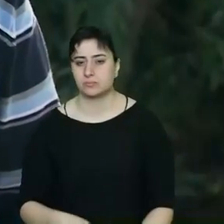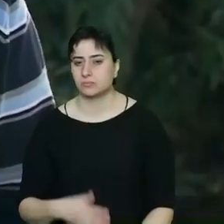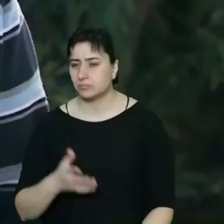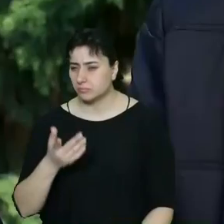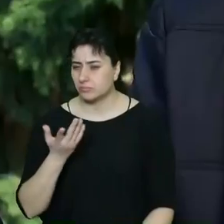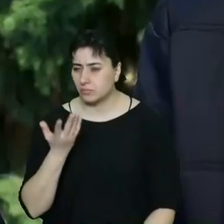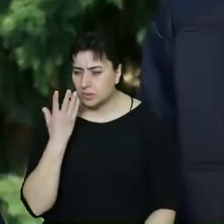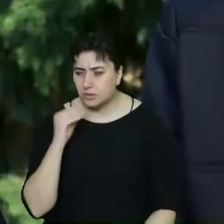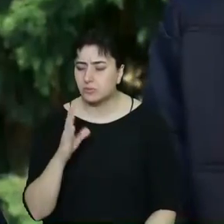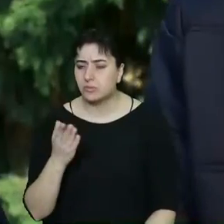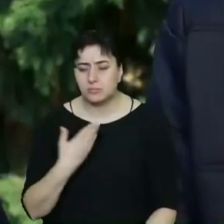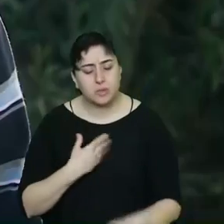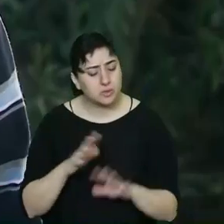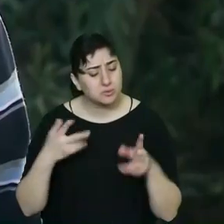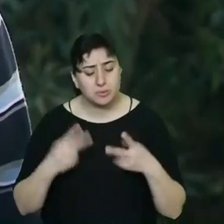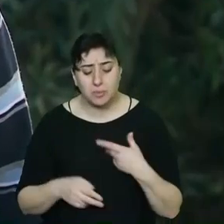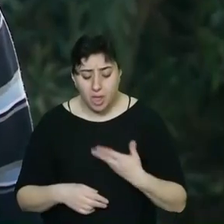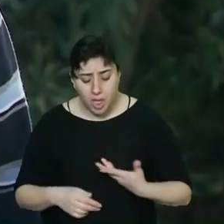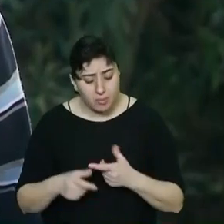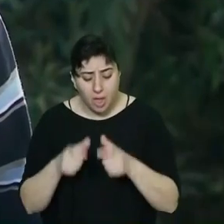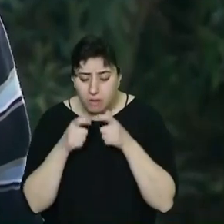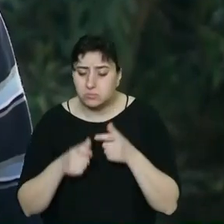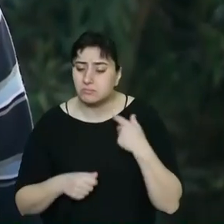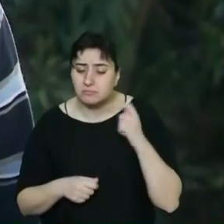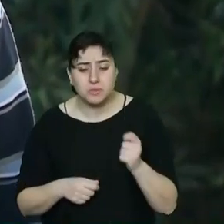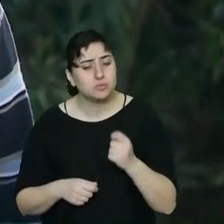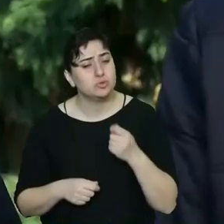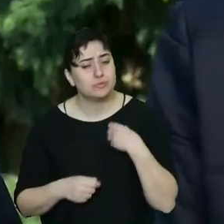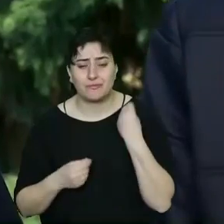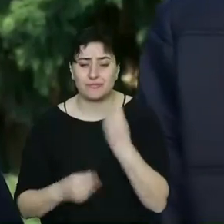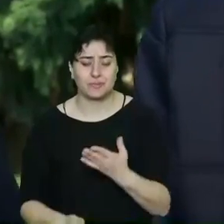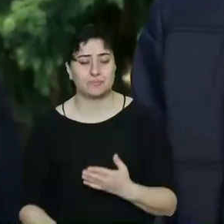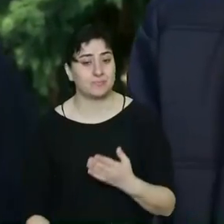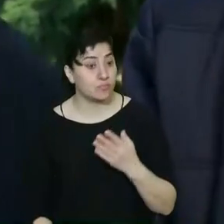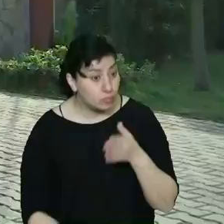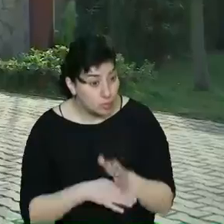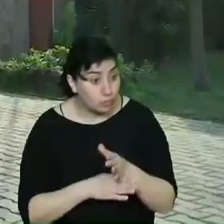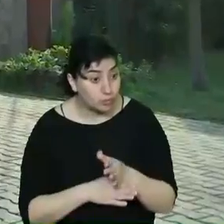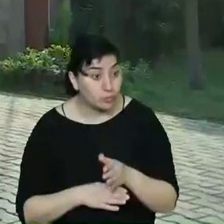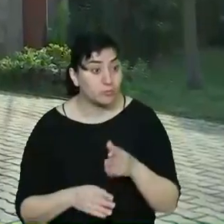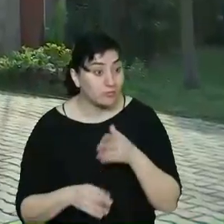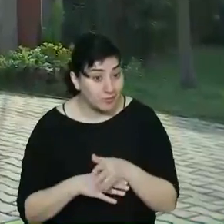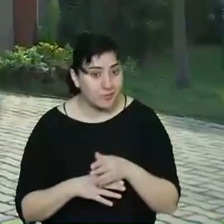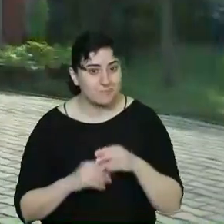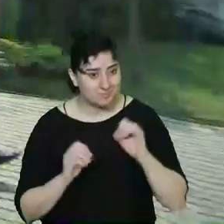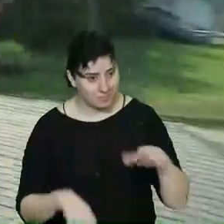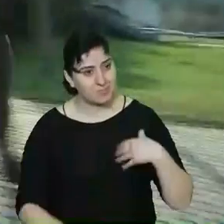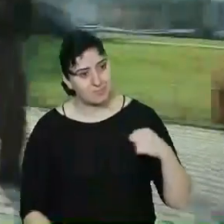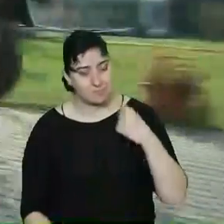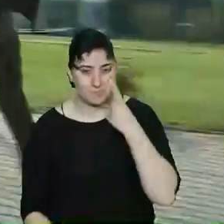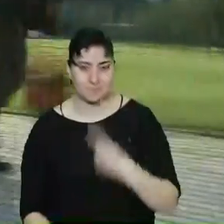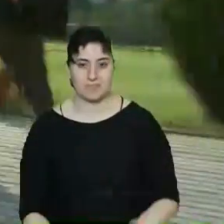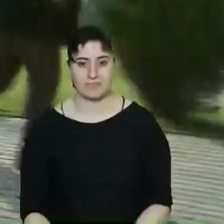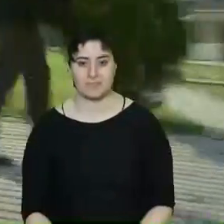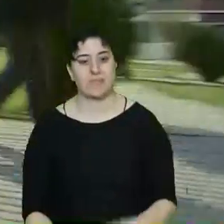Vermez olur muyum oğlum? Ekmeğim söz konusu. Veririm tabii. Niye vermeyeyim ya? Sen ne diyorsun ya? Sen gel la benimle gel sen gel. Ne